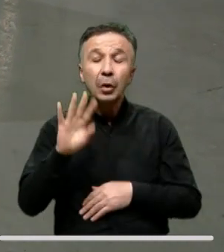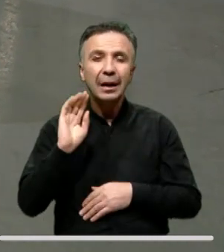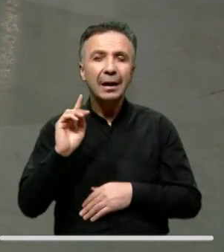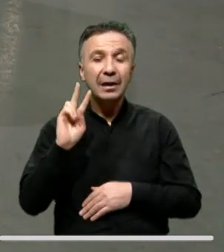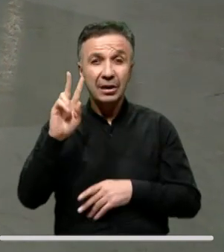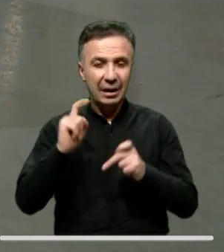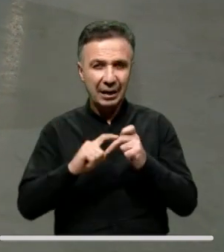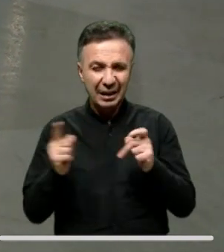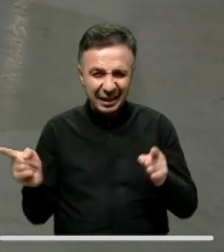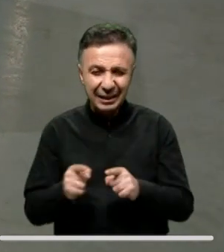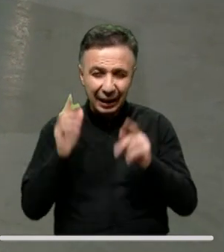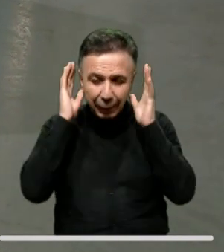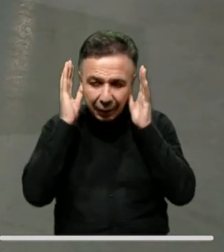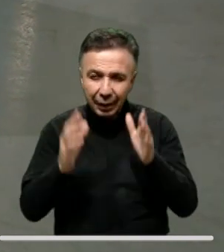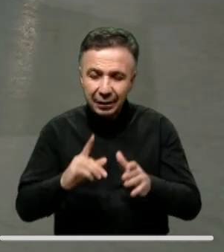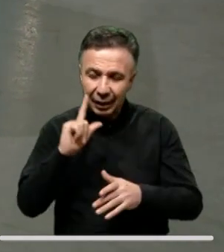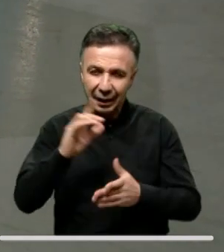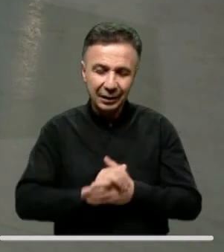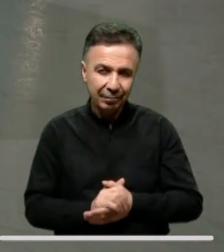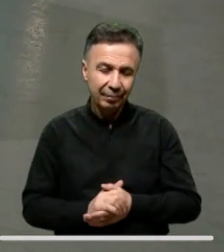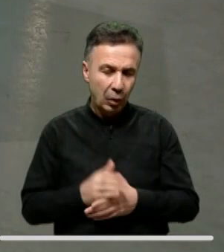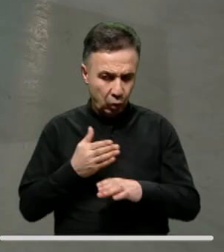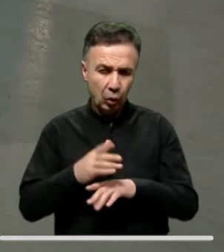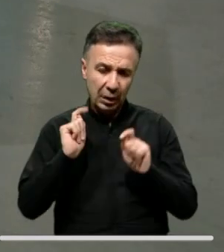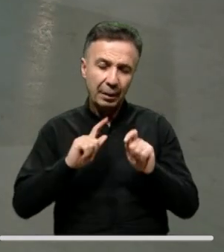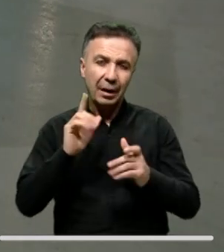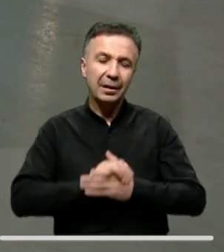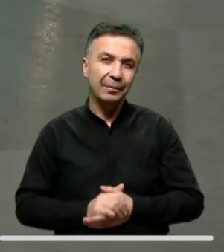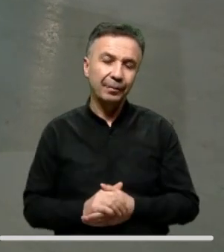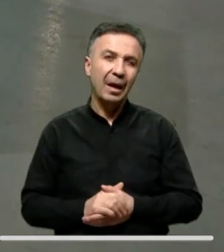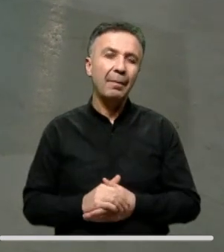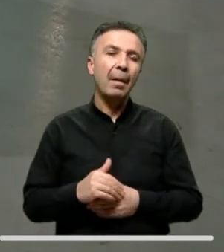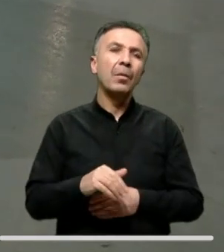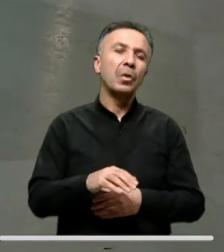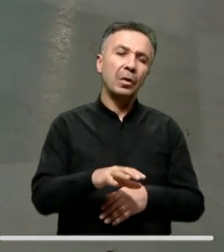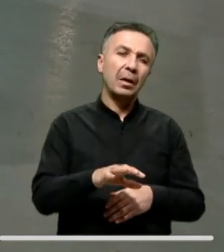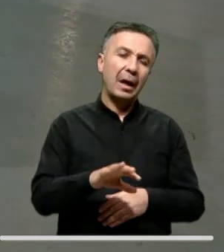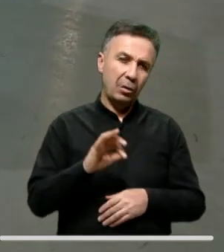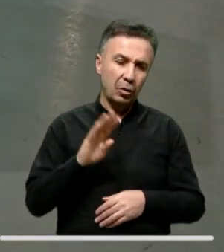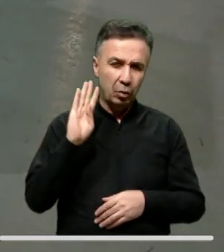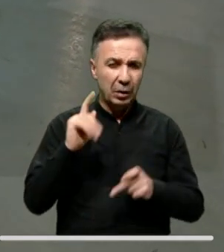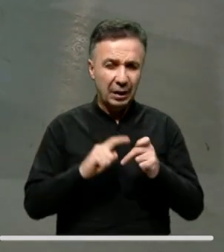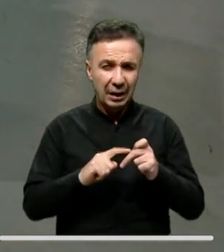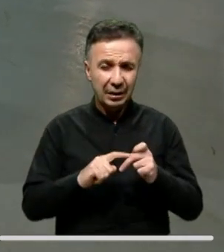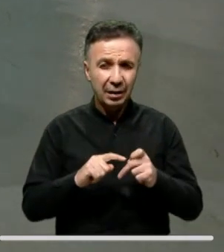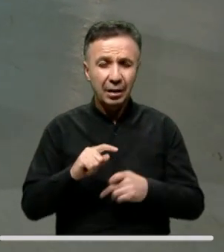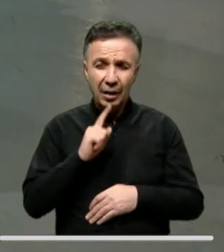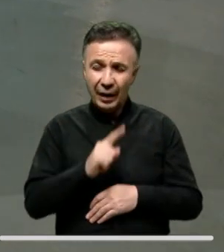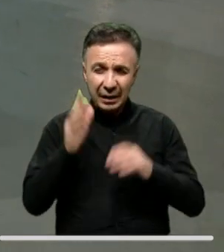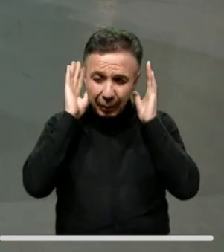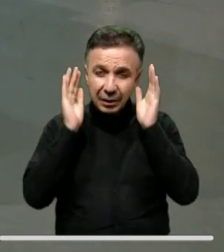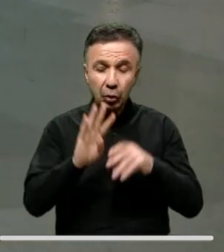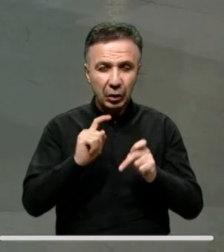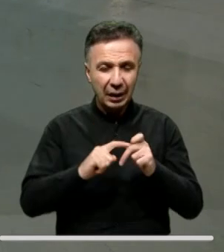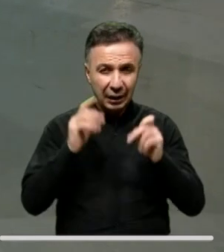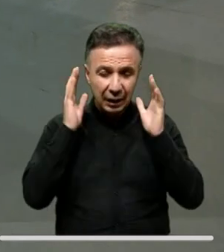karşılaşmamak için doğrusunu yapmak lazım. Hatta bu konuyla ilgili ben bunu tercih ediyorum demek. Şimdi şöyle ben bir rivayet